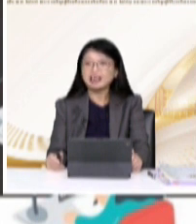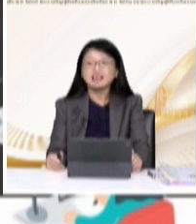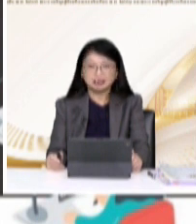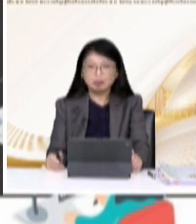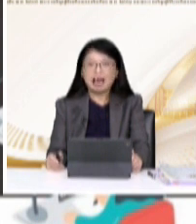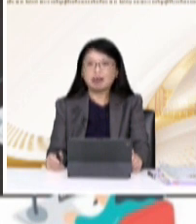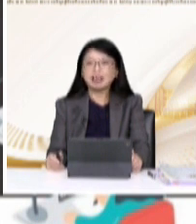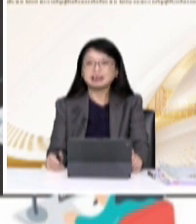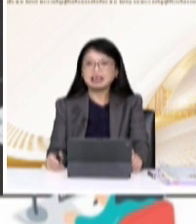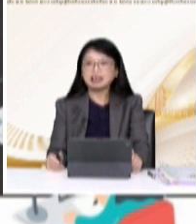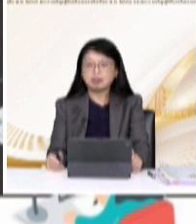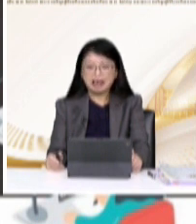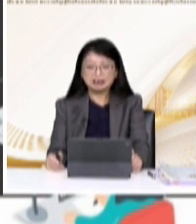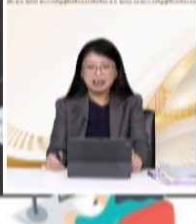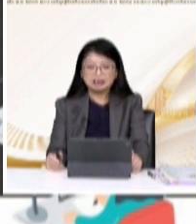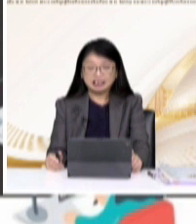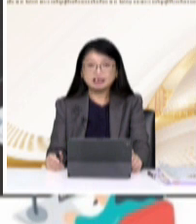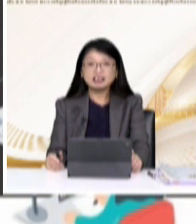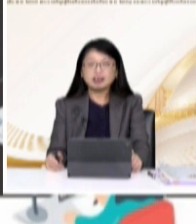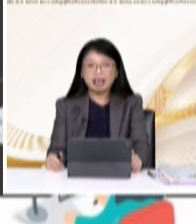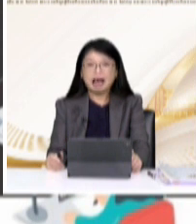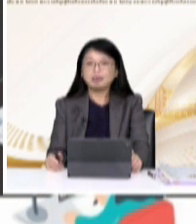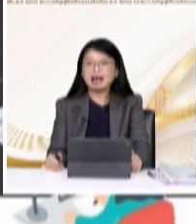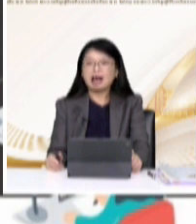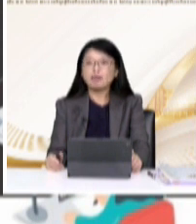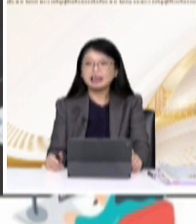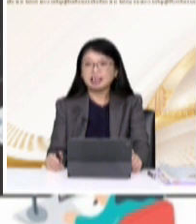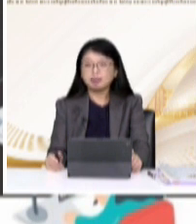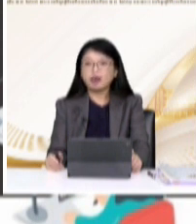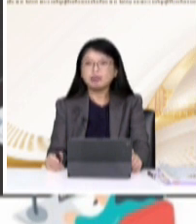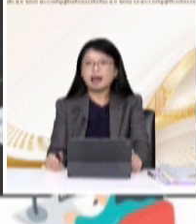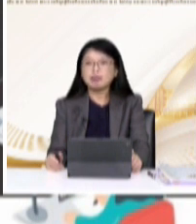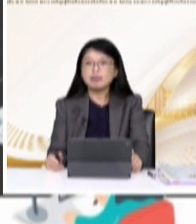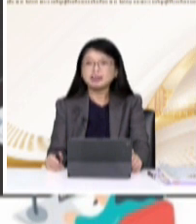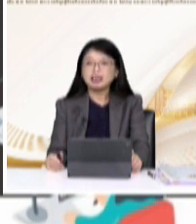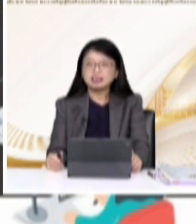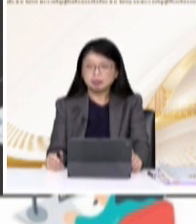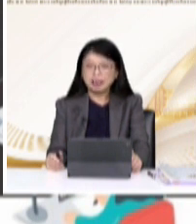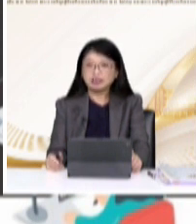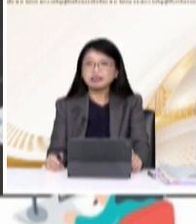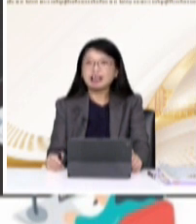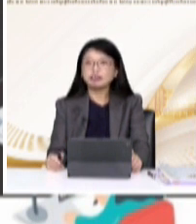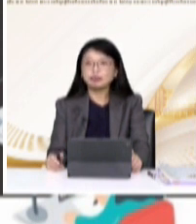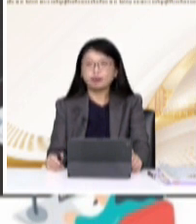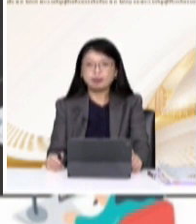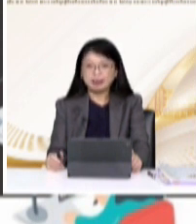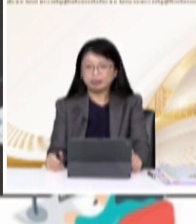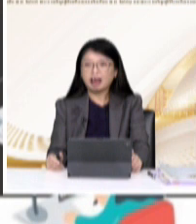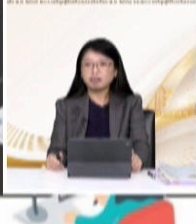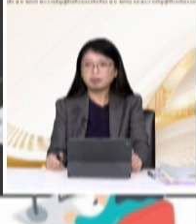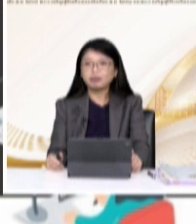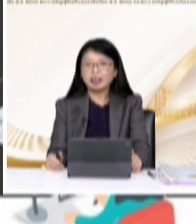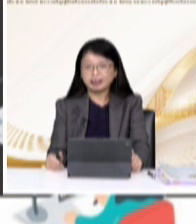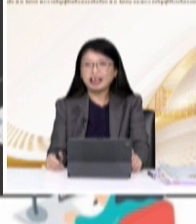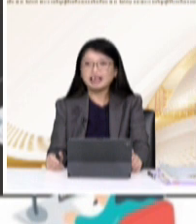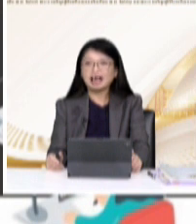จะสอบถามเนี่ยท่านสามารถทิ้งคำถามนะคะไว้แชทบ็อกซ์นะคะไม่ว่าจะเป็นในช่องทาง YouTube หรือว่าช่องทาง